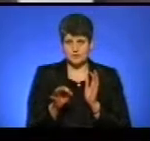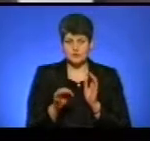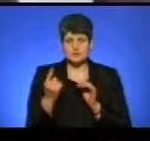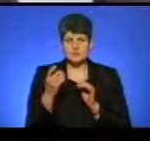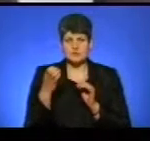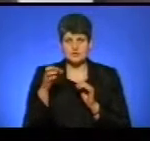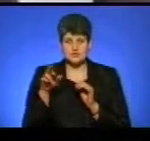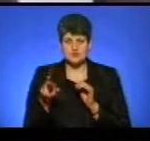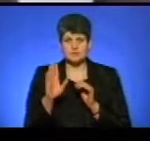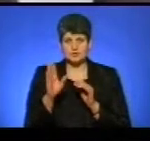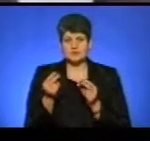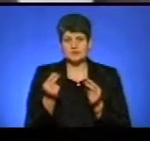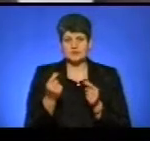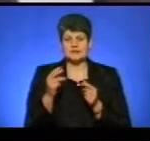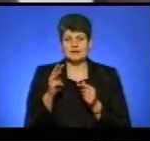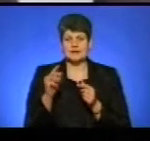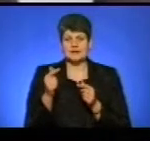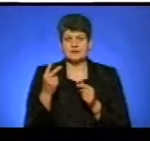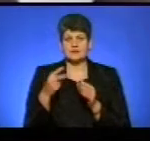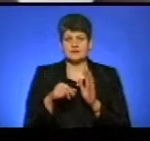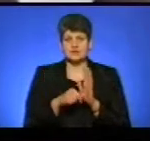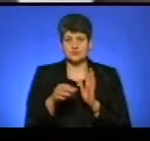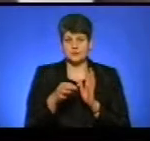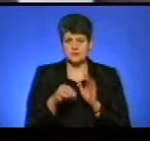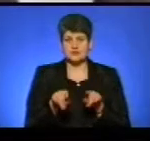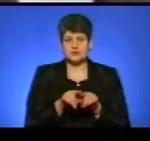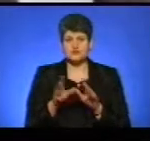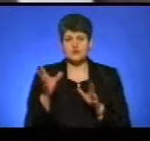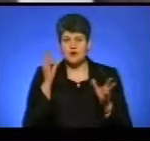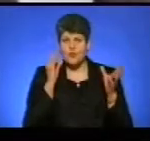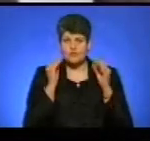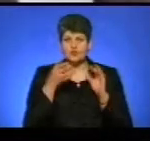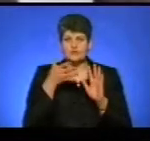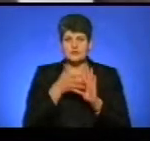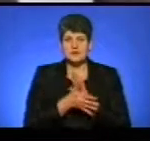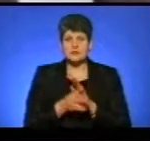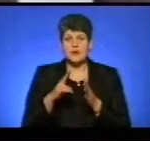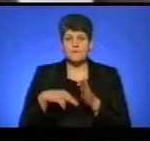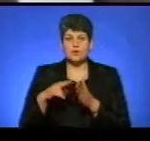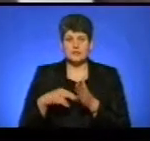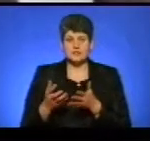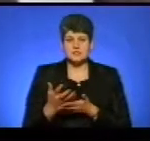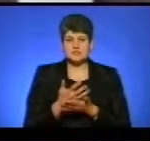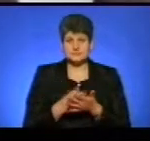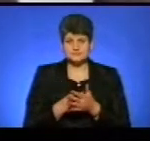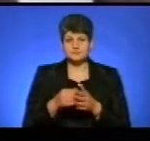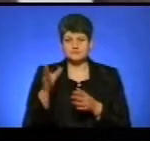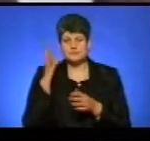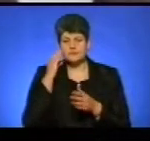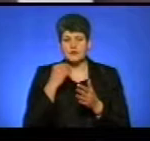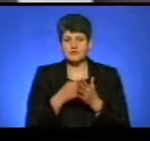1 січня буде встановити 3 гривні 26 копійок. Також враховано витрати на податки і збори, враховано